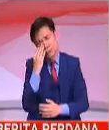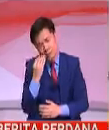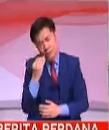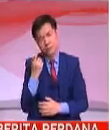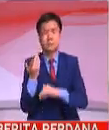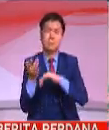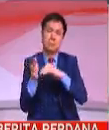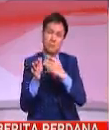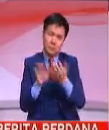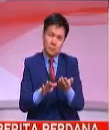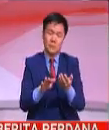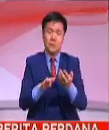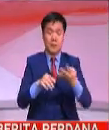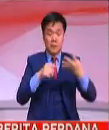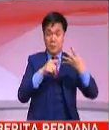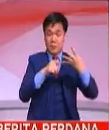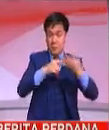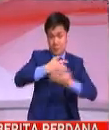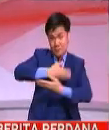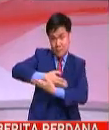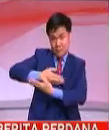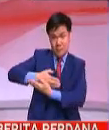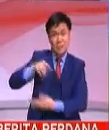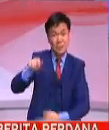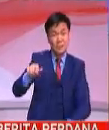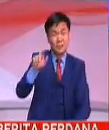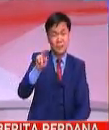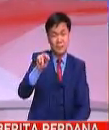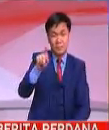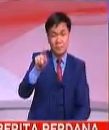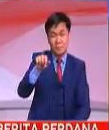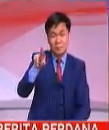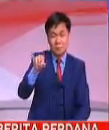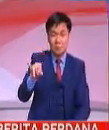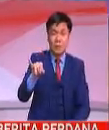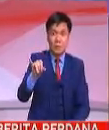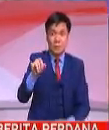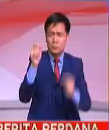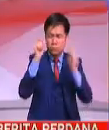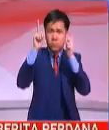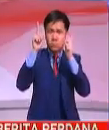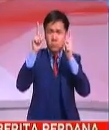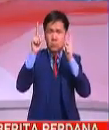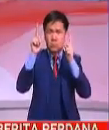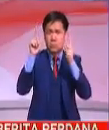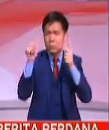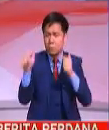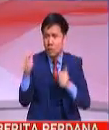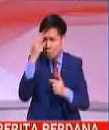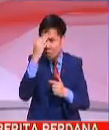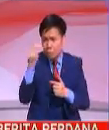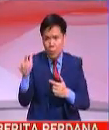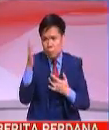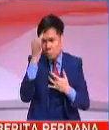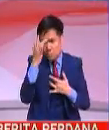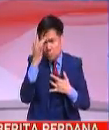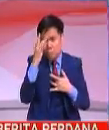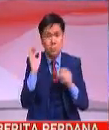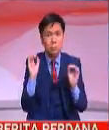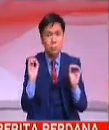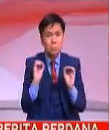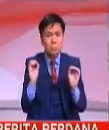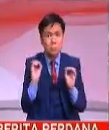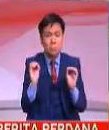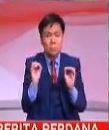Menurut anak keempat Allahyarham, Nazri A. Ali, pemergian bapanya amat mengejutkan kerana Allahyarham tidak menghidapi sebarang